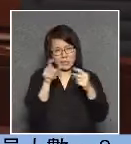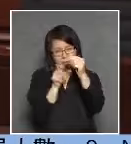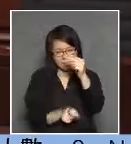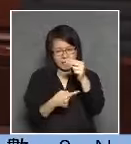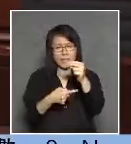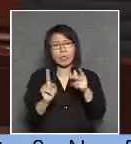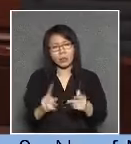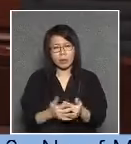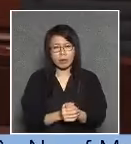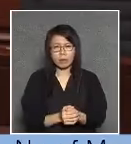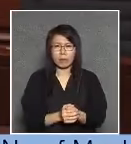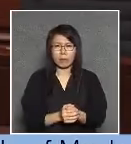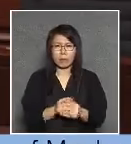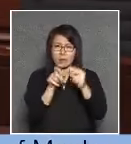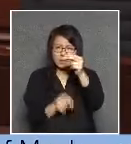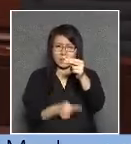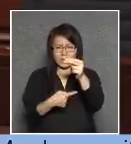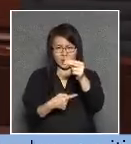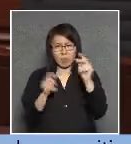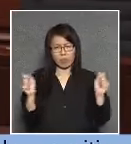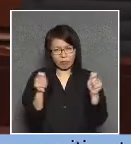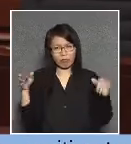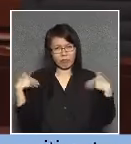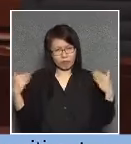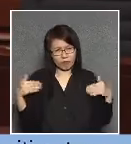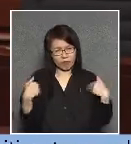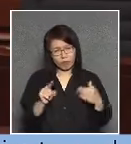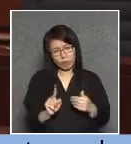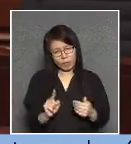慶回歸為什麼不值得去花呢？